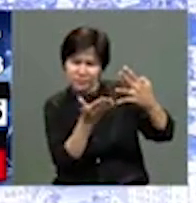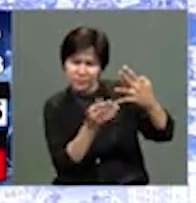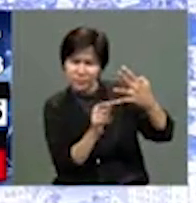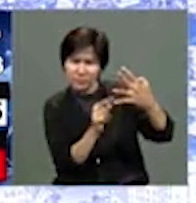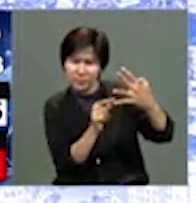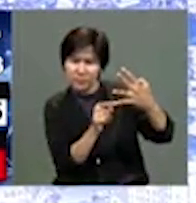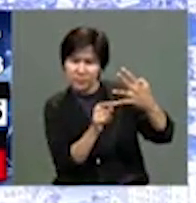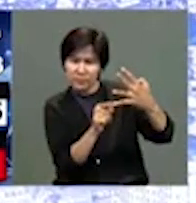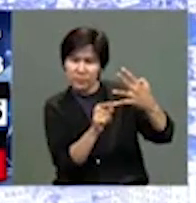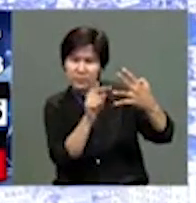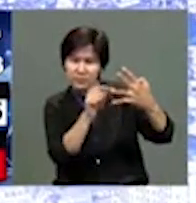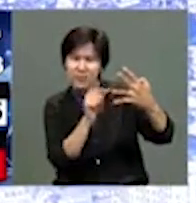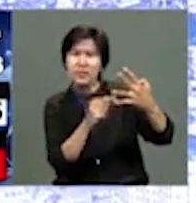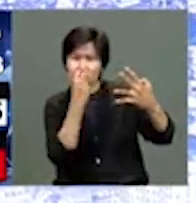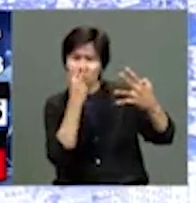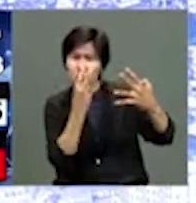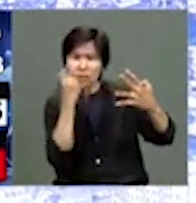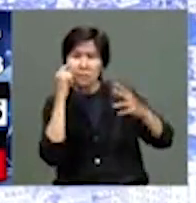นะครับก็ถ้าอ่าตามระยะนี้ก็อยู่ในช่วงของกลางเดือนนี้ถึงต้นเดือนหน้าไม่ถึงสิ้นเดือนนี้นะครับก็อยู่ในระยะที่4